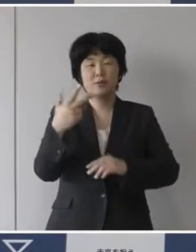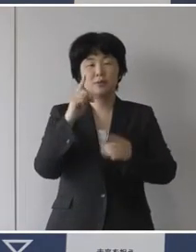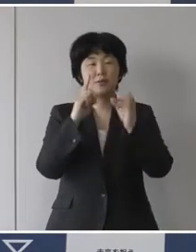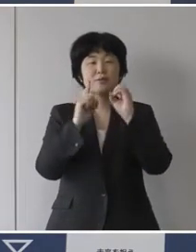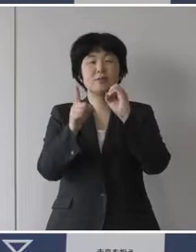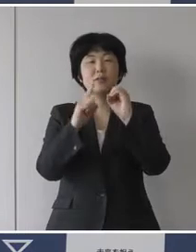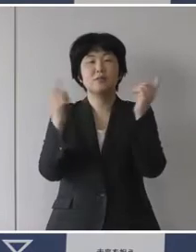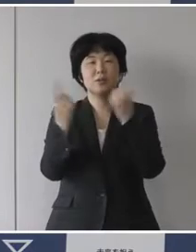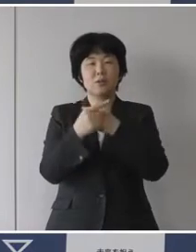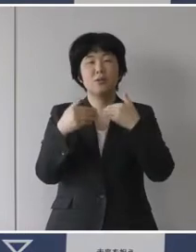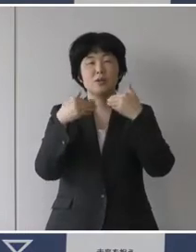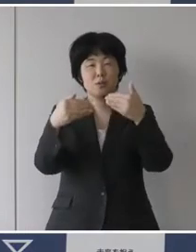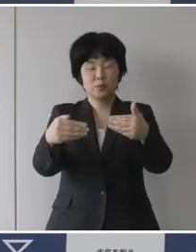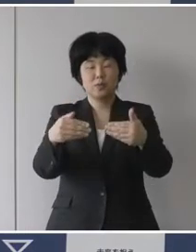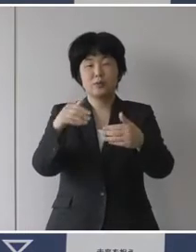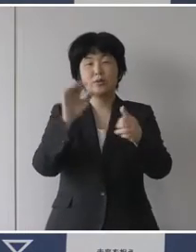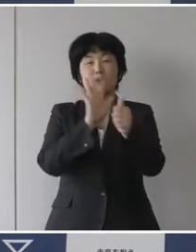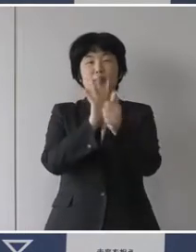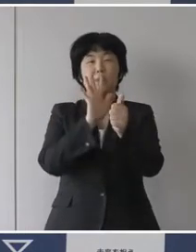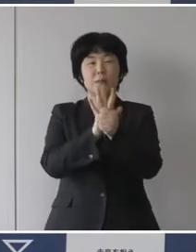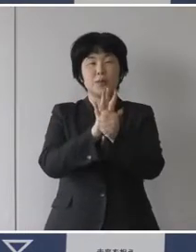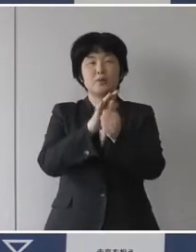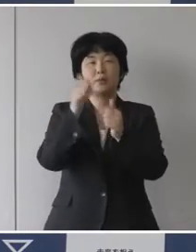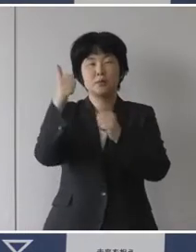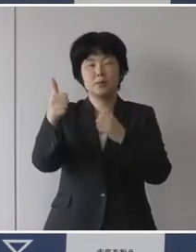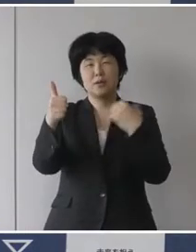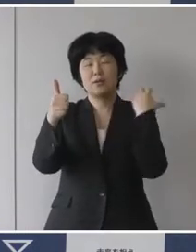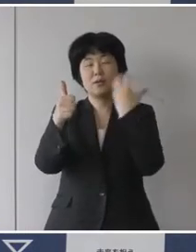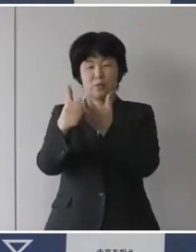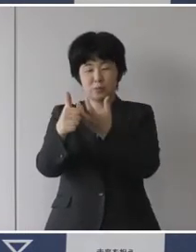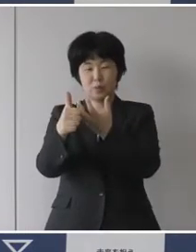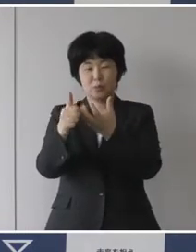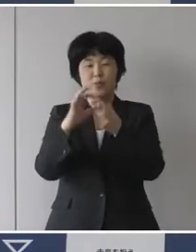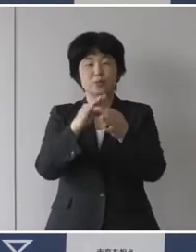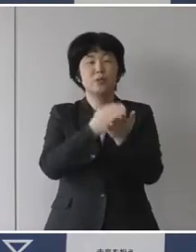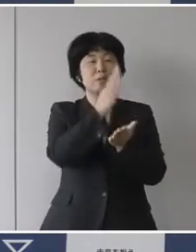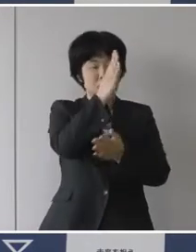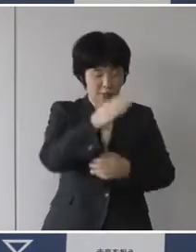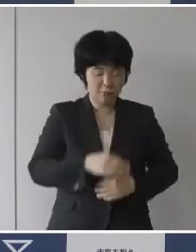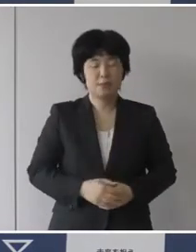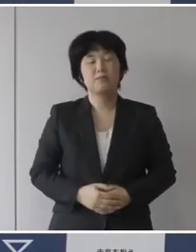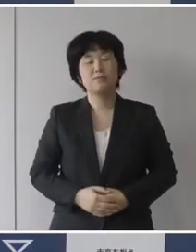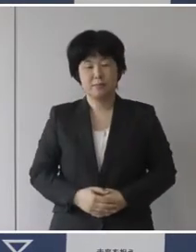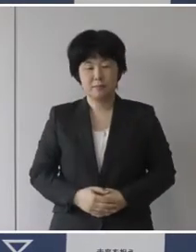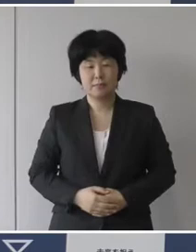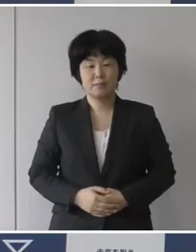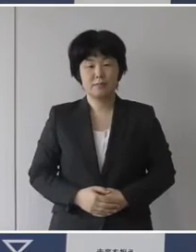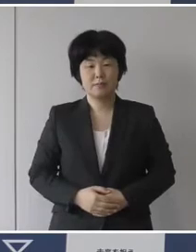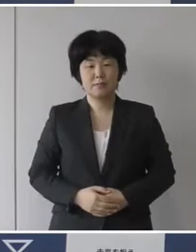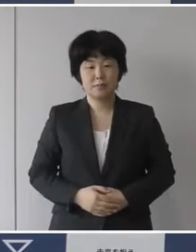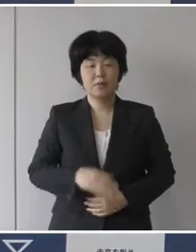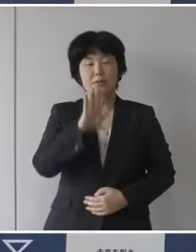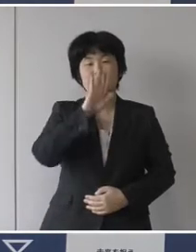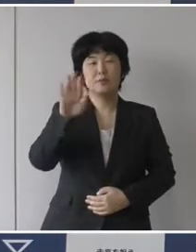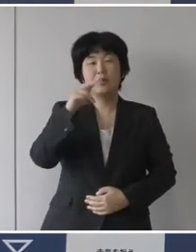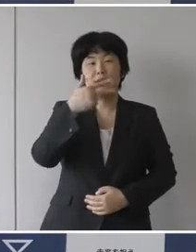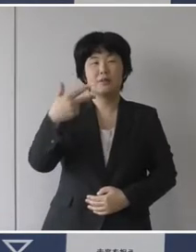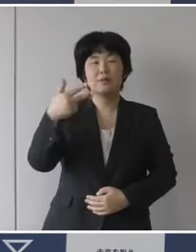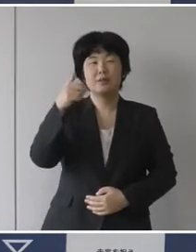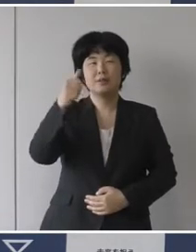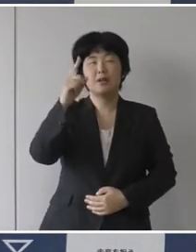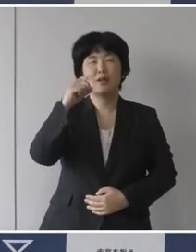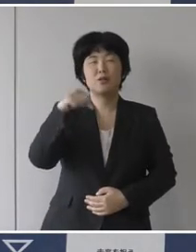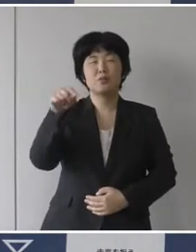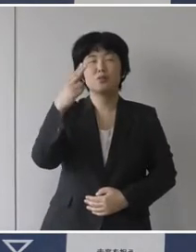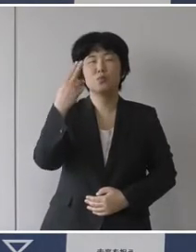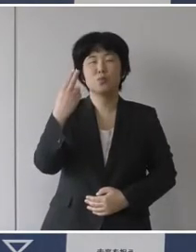行いますので、続きまして理事長お願いします。 はい、この DX デジタルトランスフォーメーションというのが非常にあ